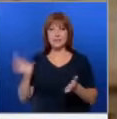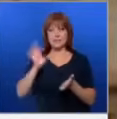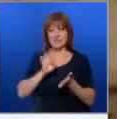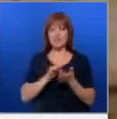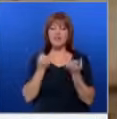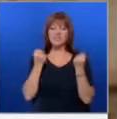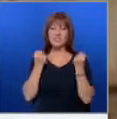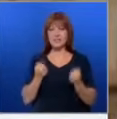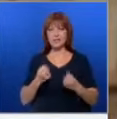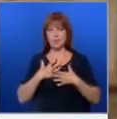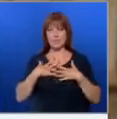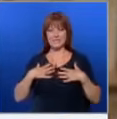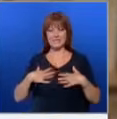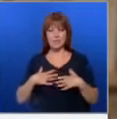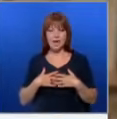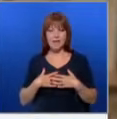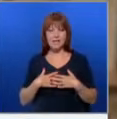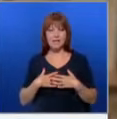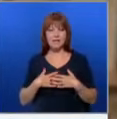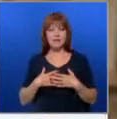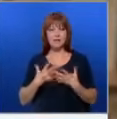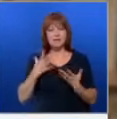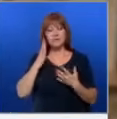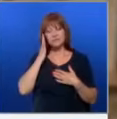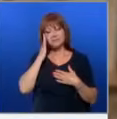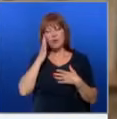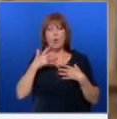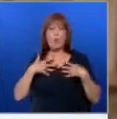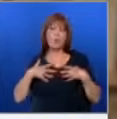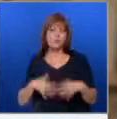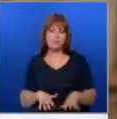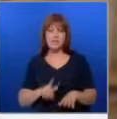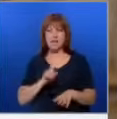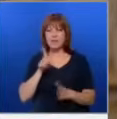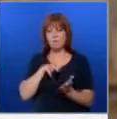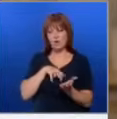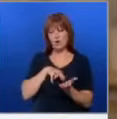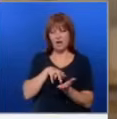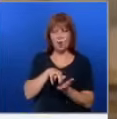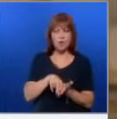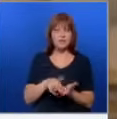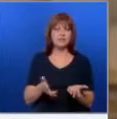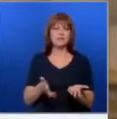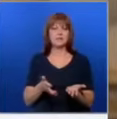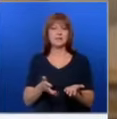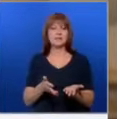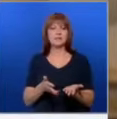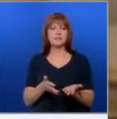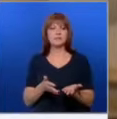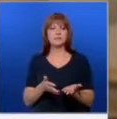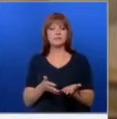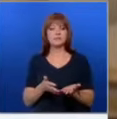в тежко състояние, сумнолентни, отпуснати, не могат да ходят,